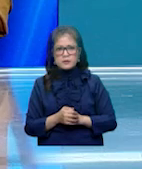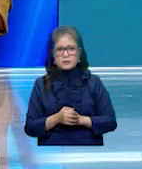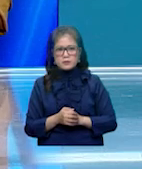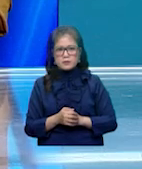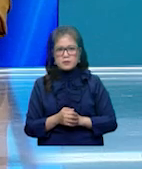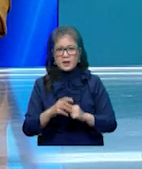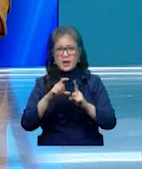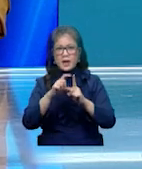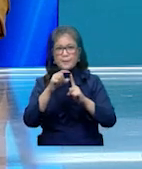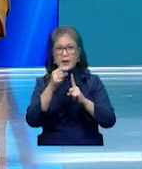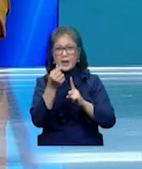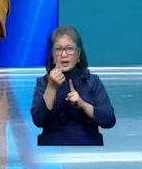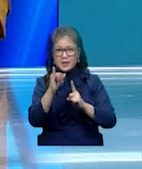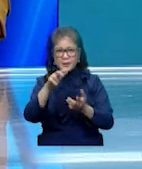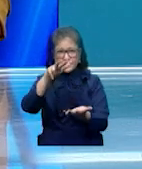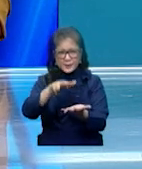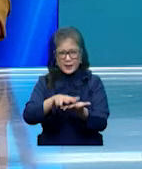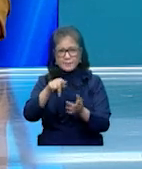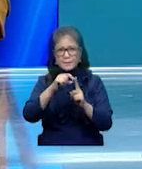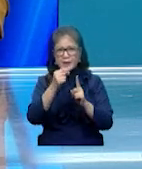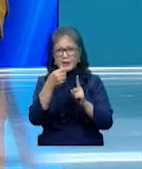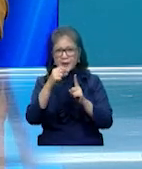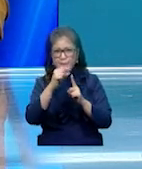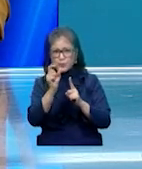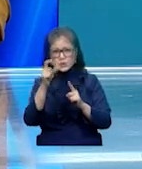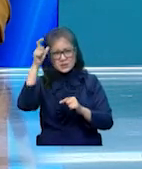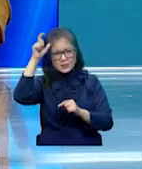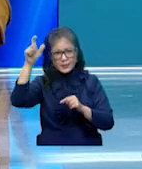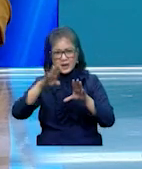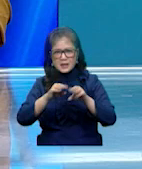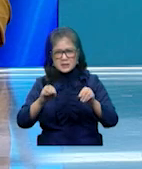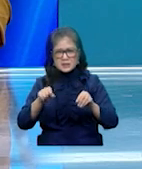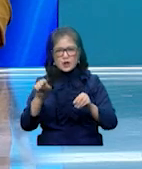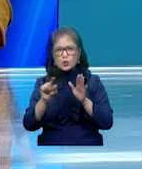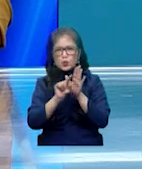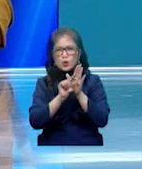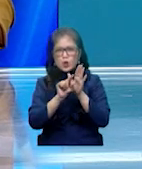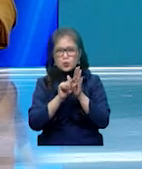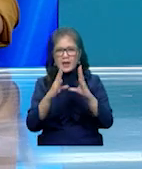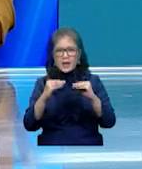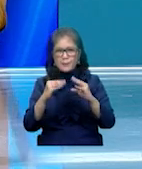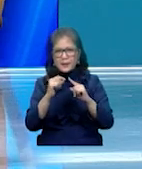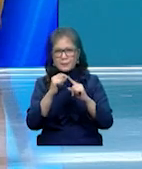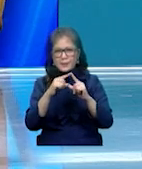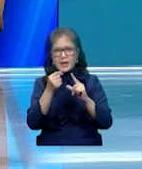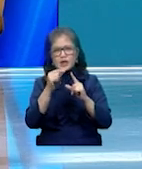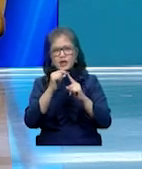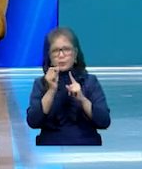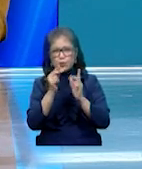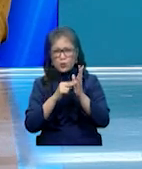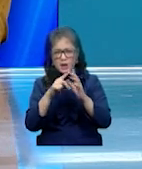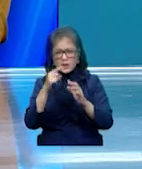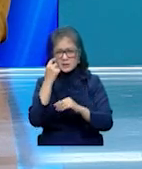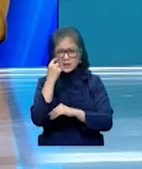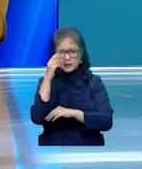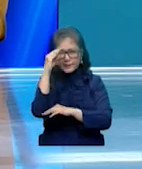pemirsa DPR RI mengesahkan Perpu Cipta kerja menjadi undang-undang dalam rapat paripurna Selasa pagi hasil rapat pabus